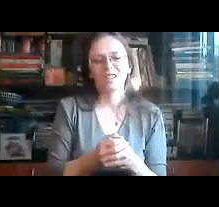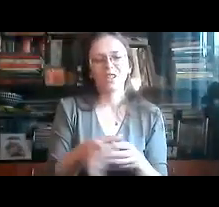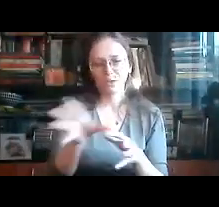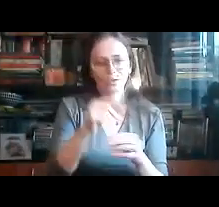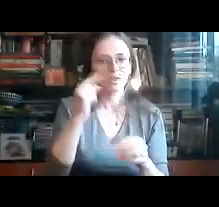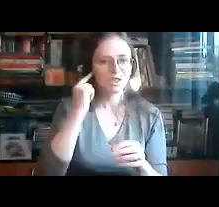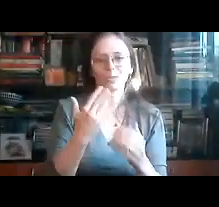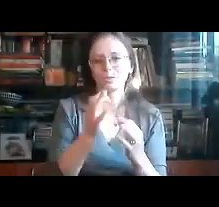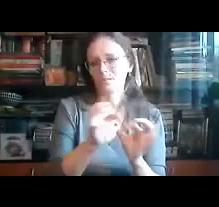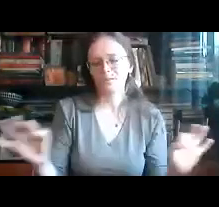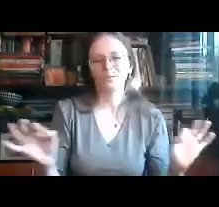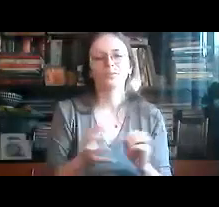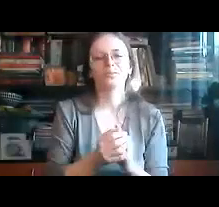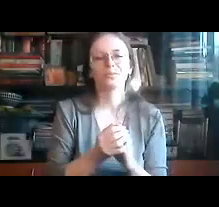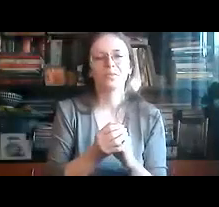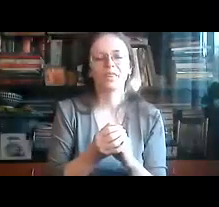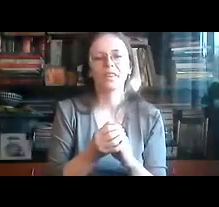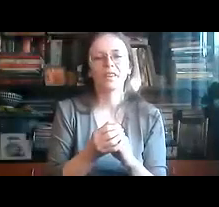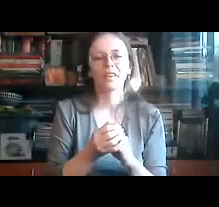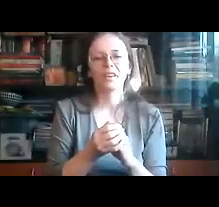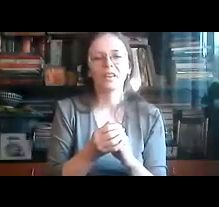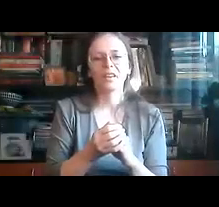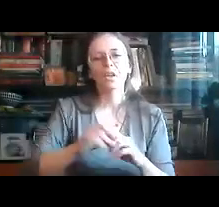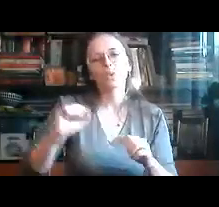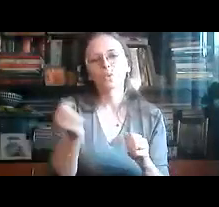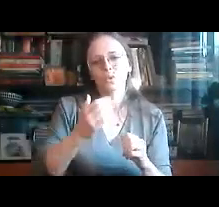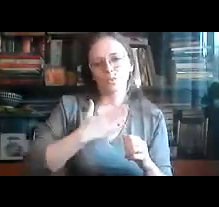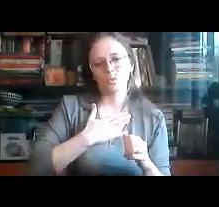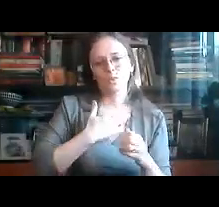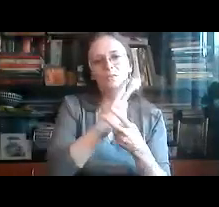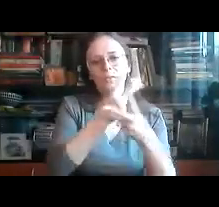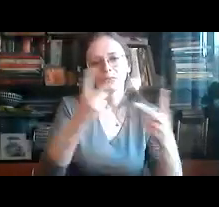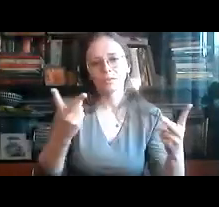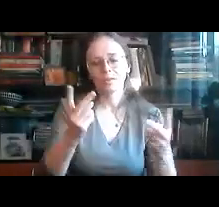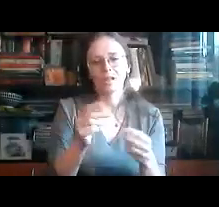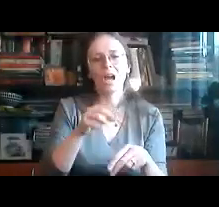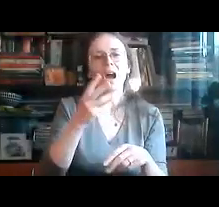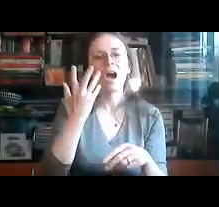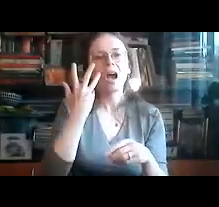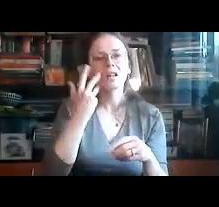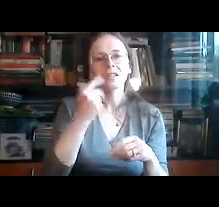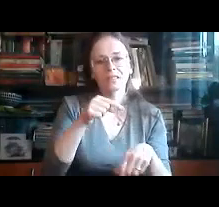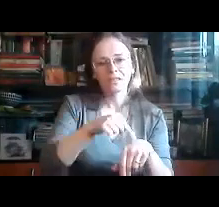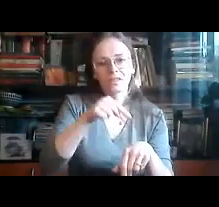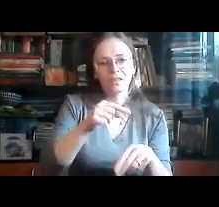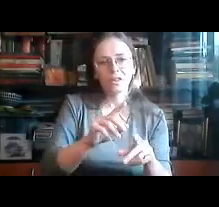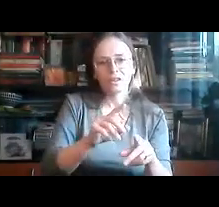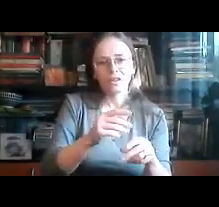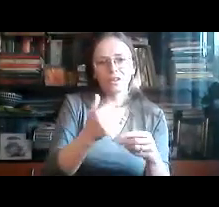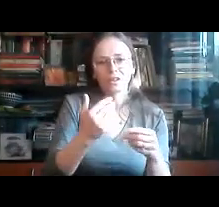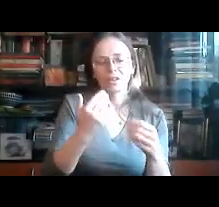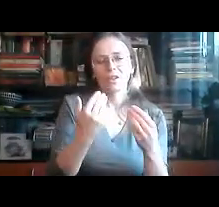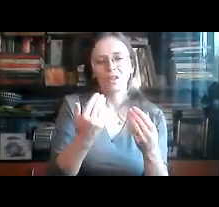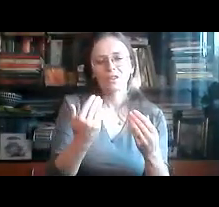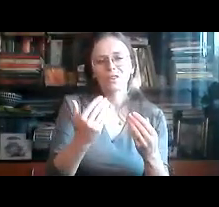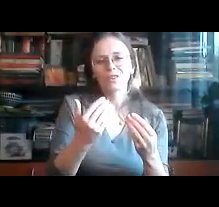прекрасно слышно. Хорошо. Друзья, ну что, видите, у меня как бы такая история, что я могу наблюдать и с государственной точки